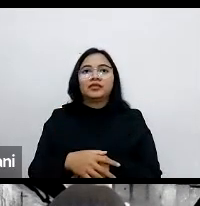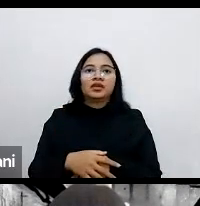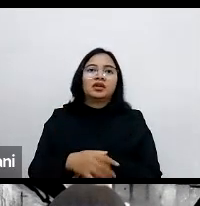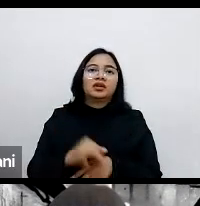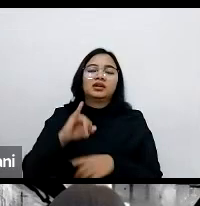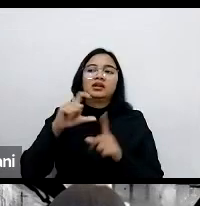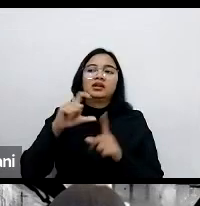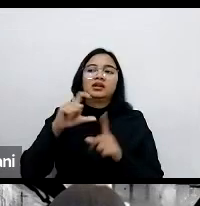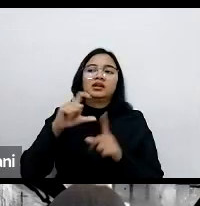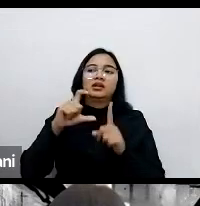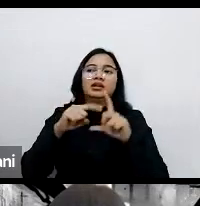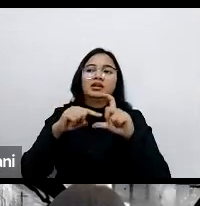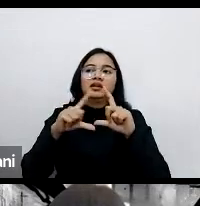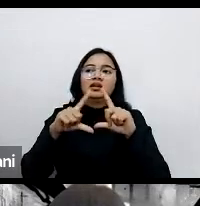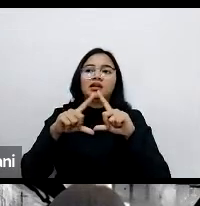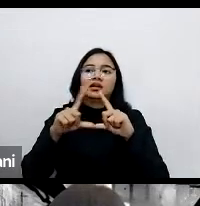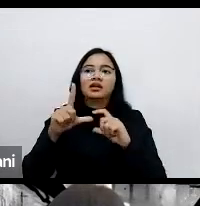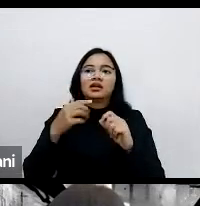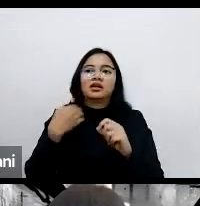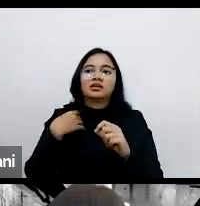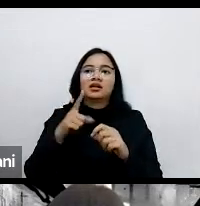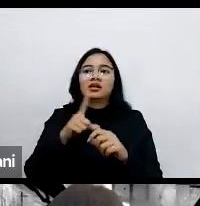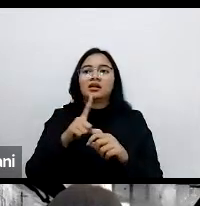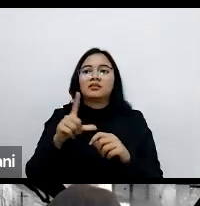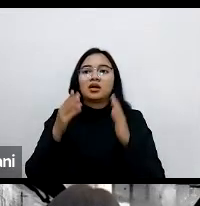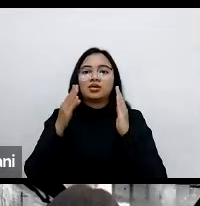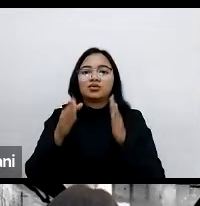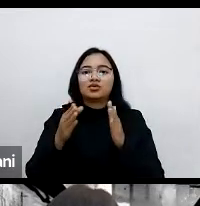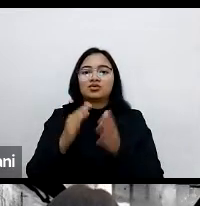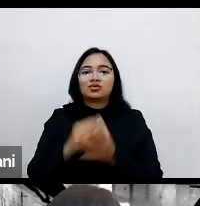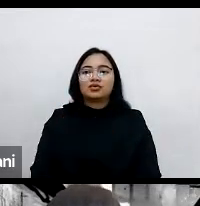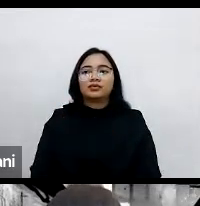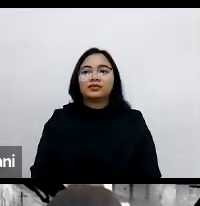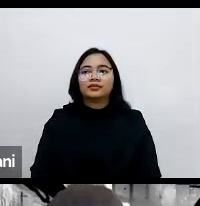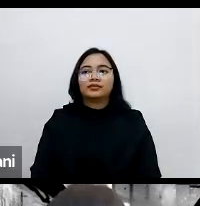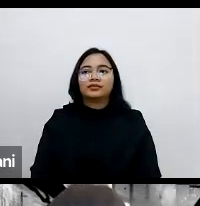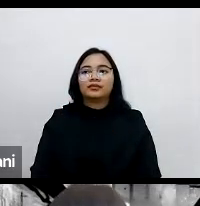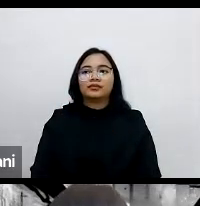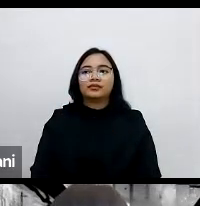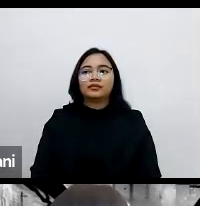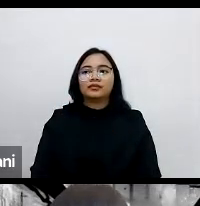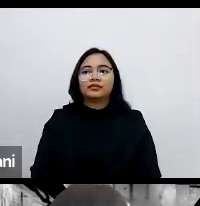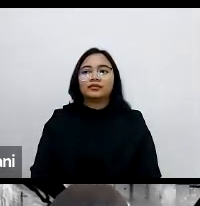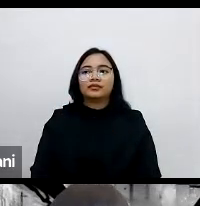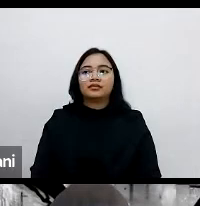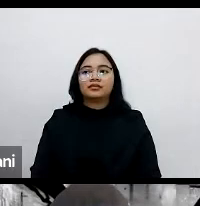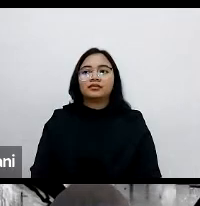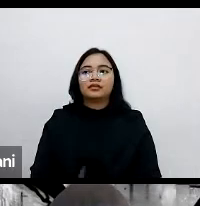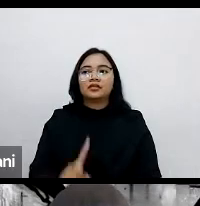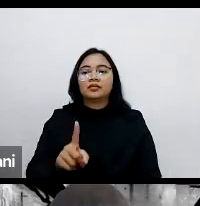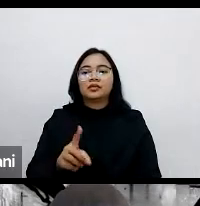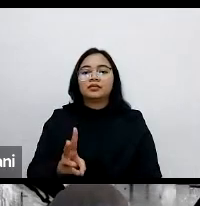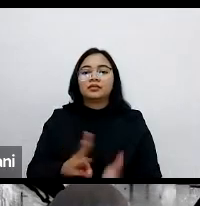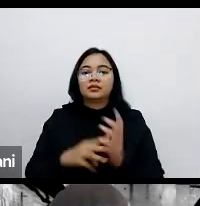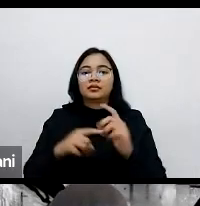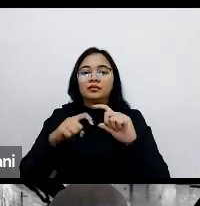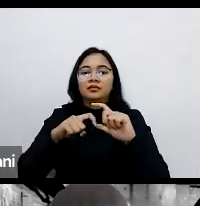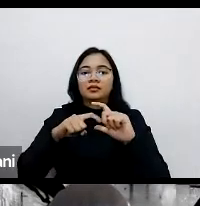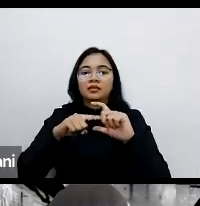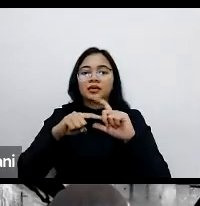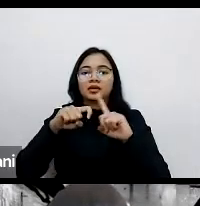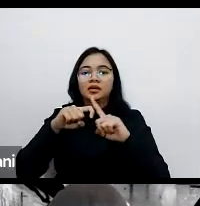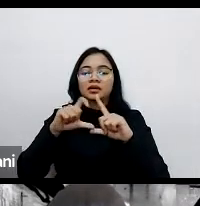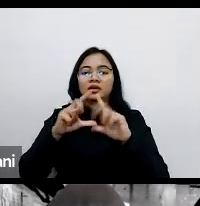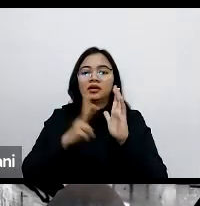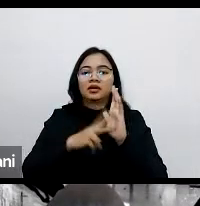lembaga khusus untuk ini, karena ya tadi, karena mekanisme penanganan misalnya melalui kebijakan yang